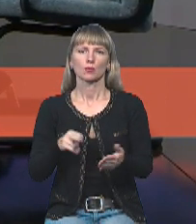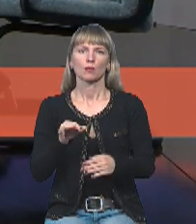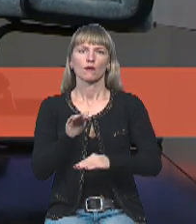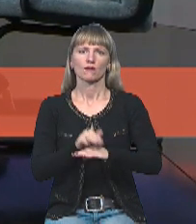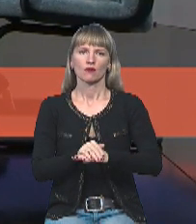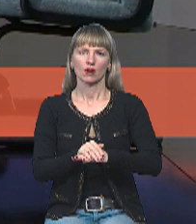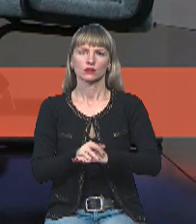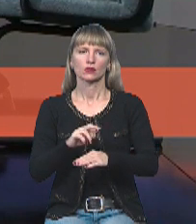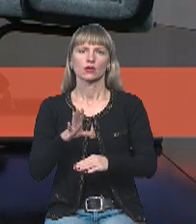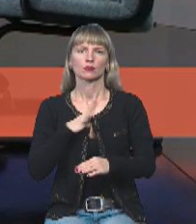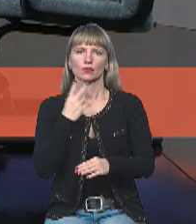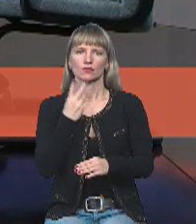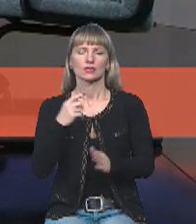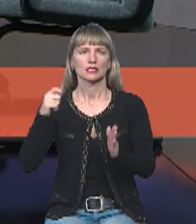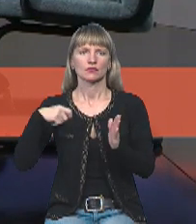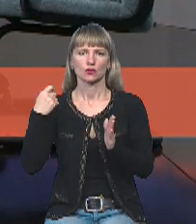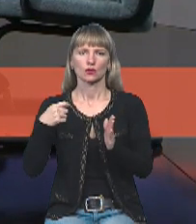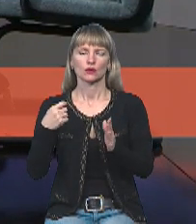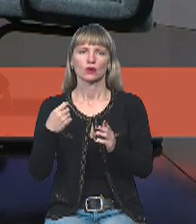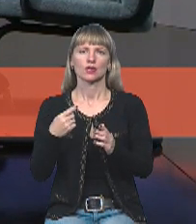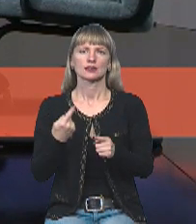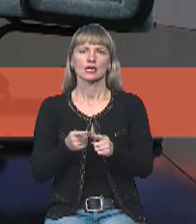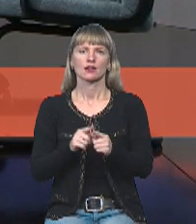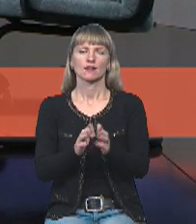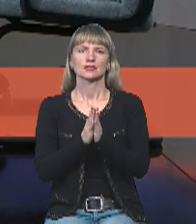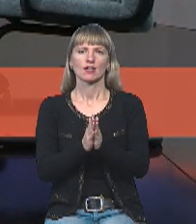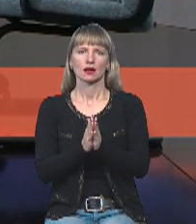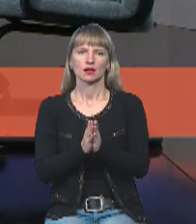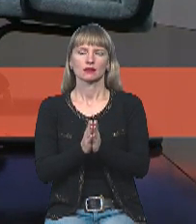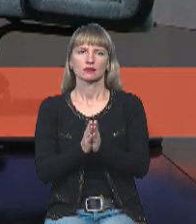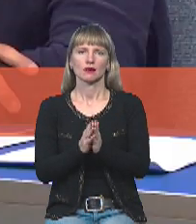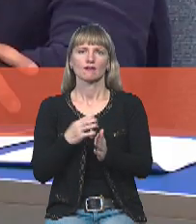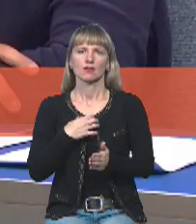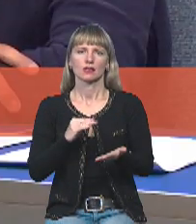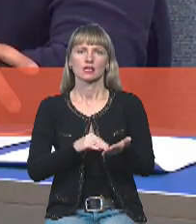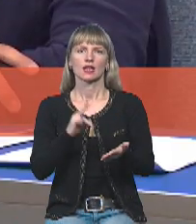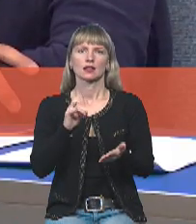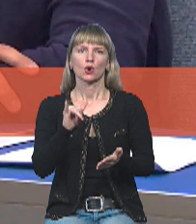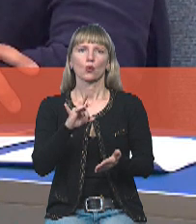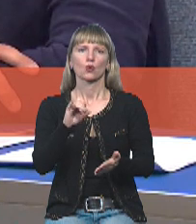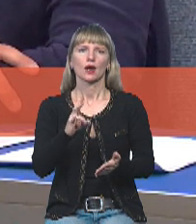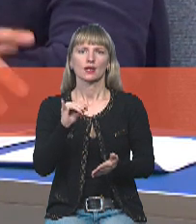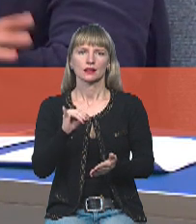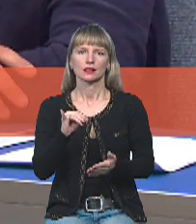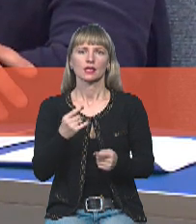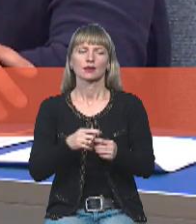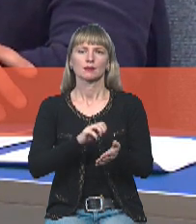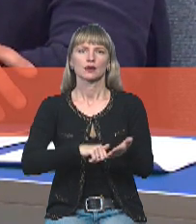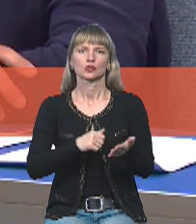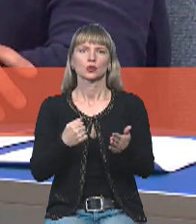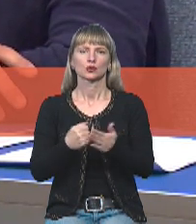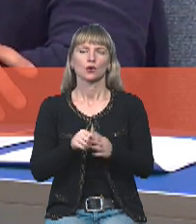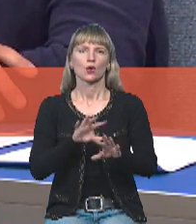факту, як було видно з відеоролику з цього звернення, акцент на урані – це, ну, як привід до